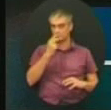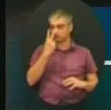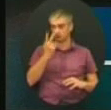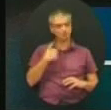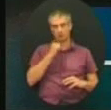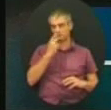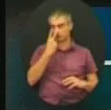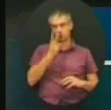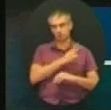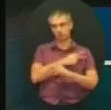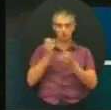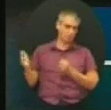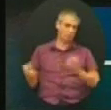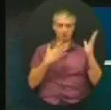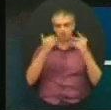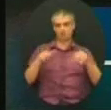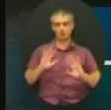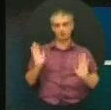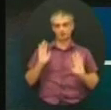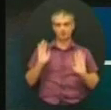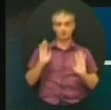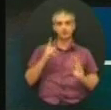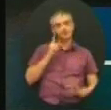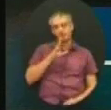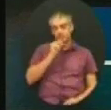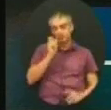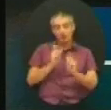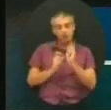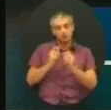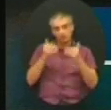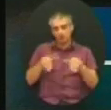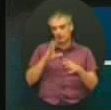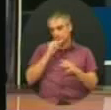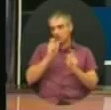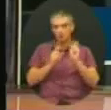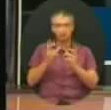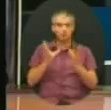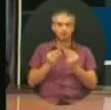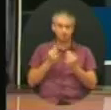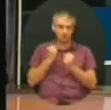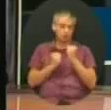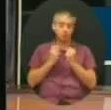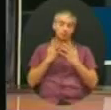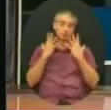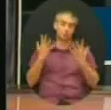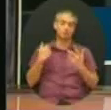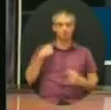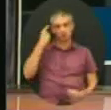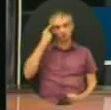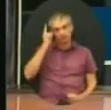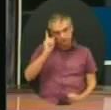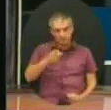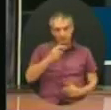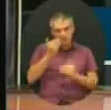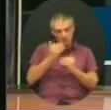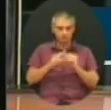לא הייתי רוצה לראות את זה. אני אומר, מדובר באנשים נכים, מדובר באנשים עם קשיים גדולים מאוד. אני חושב שצריך